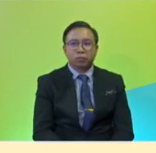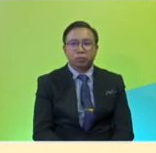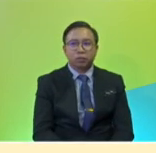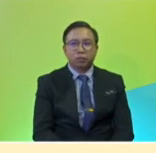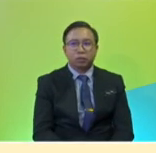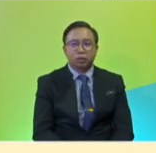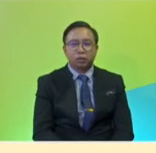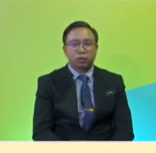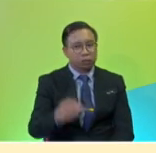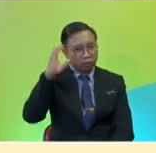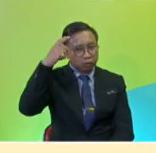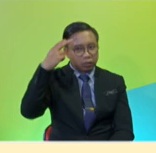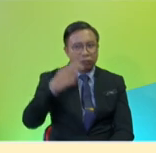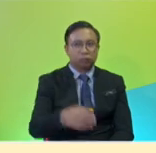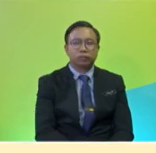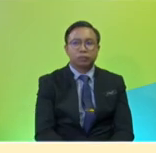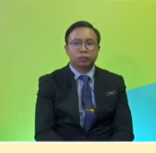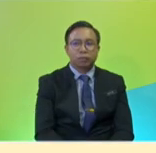Zalis.